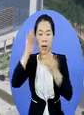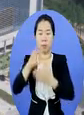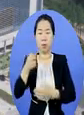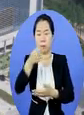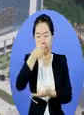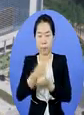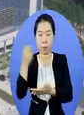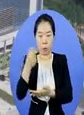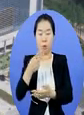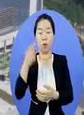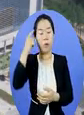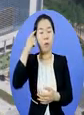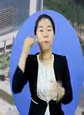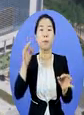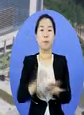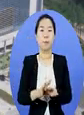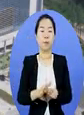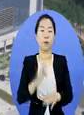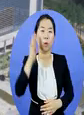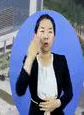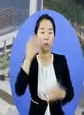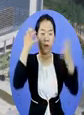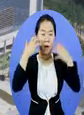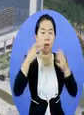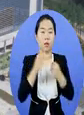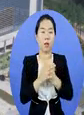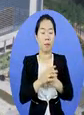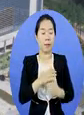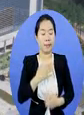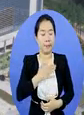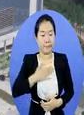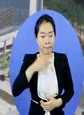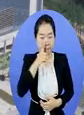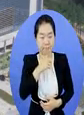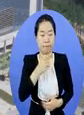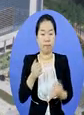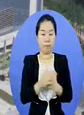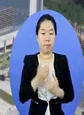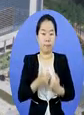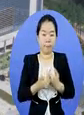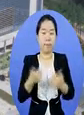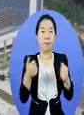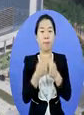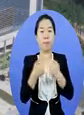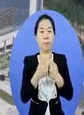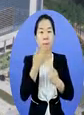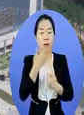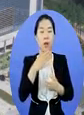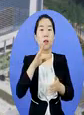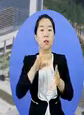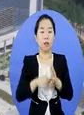행동을 반복하지 않도록 한다고 합니다. 요즘처럼 불쾌지수가 높을 때는 사소한 일로 주변 사람들과 다툴 수 있는데요. 이럴